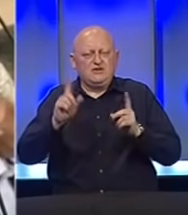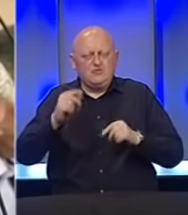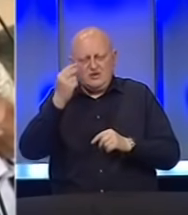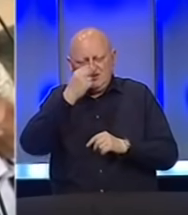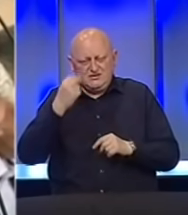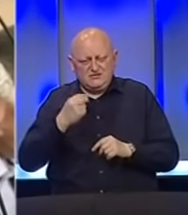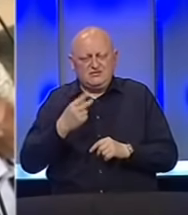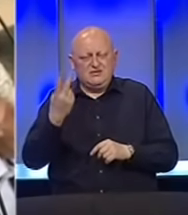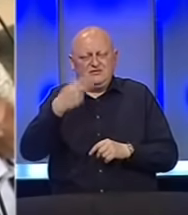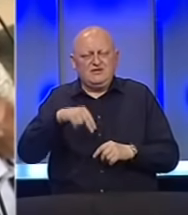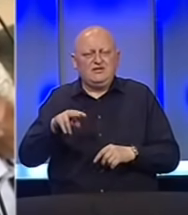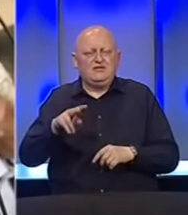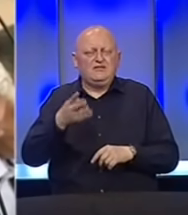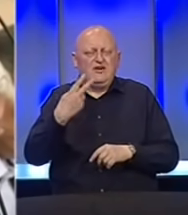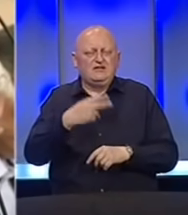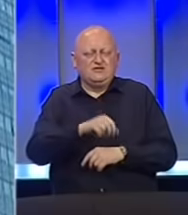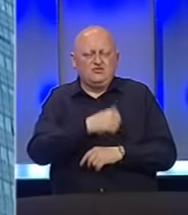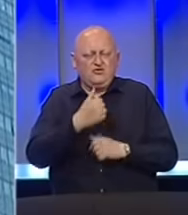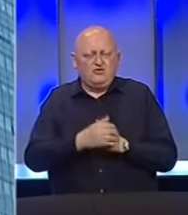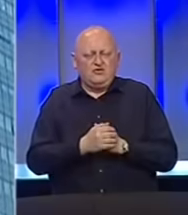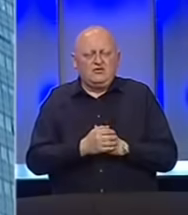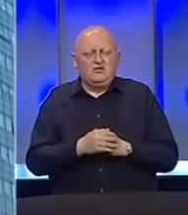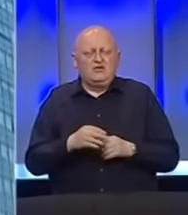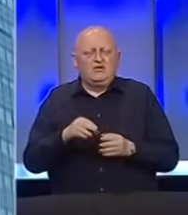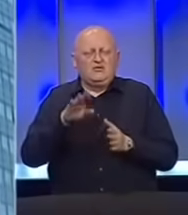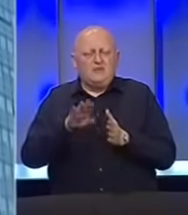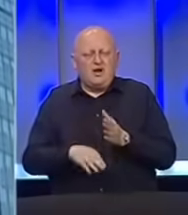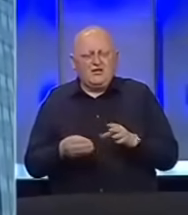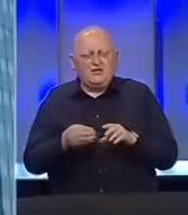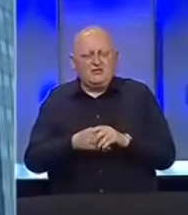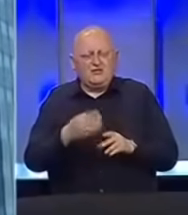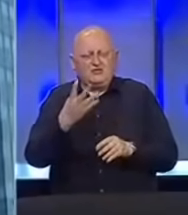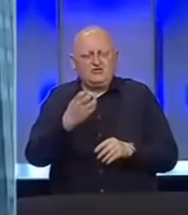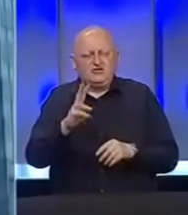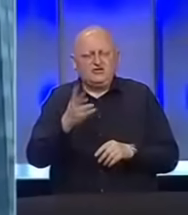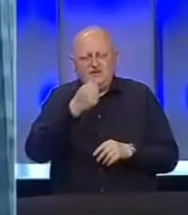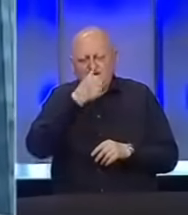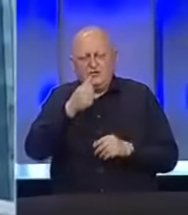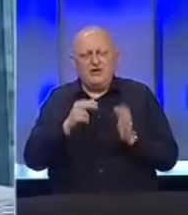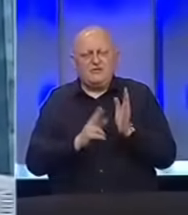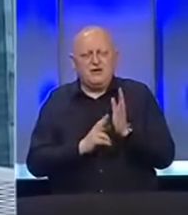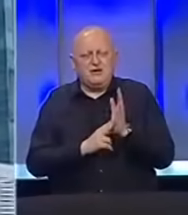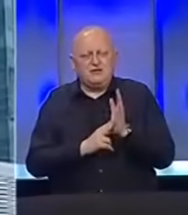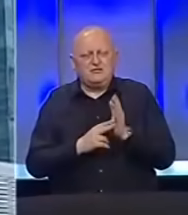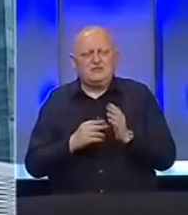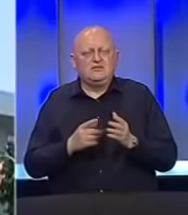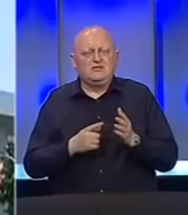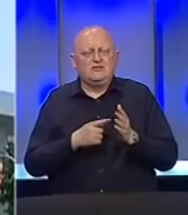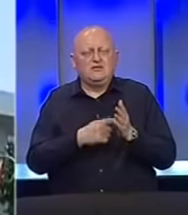Srpske za 2020. godinu. Deficit budžeta od 412 miliona maraka